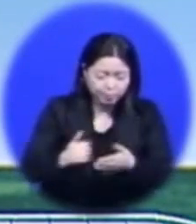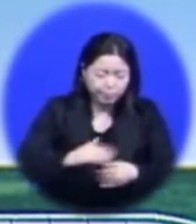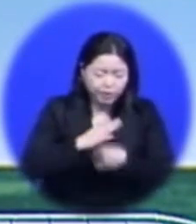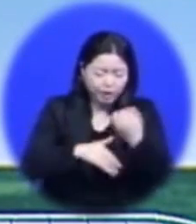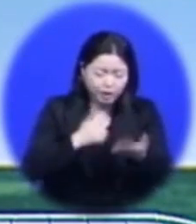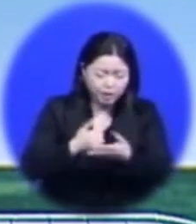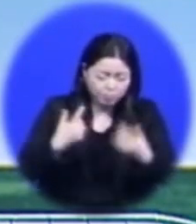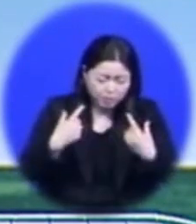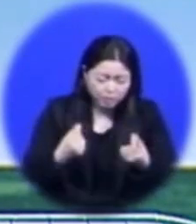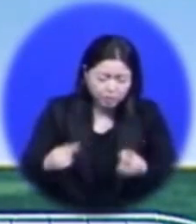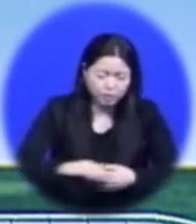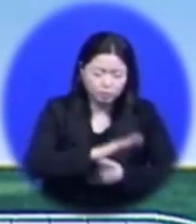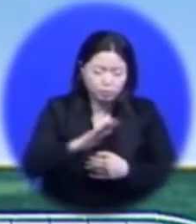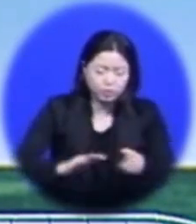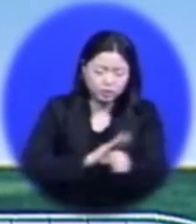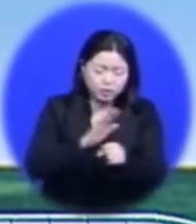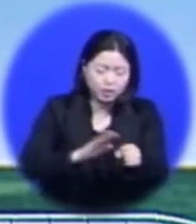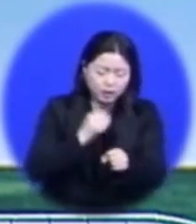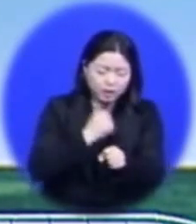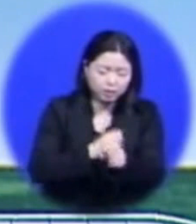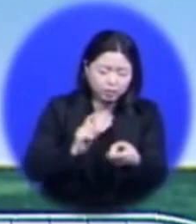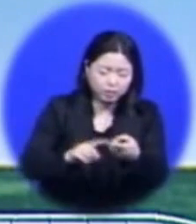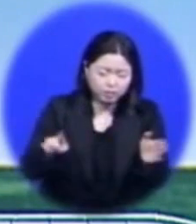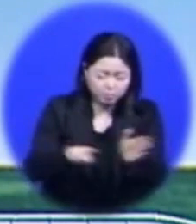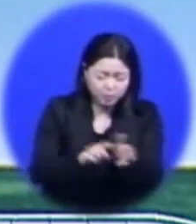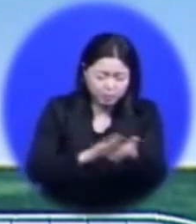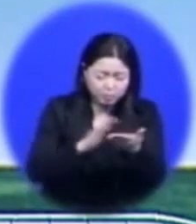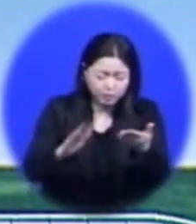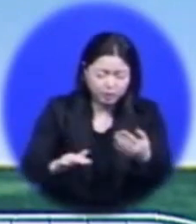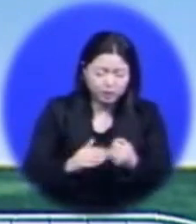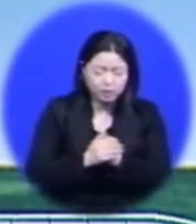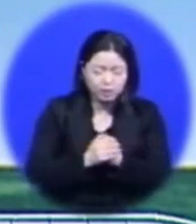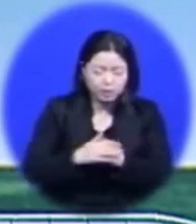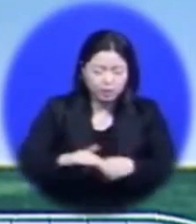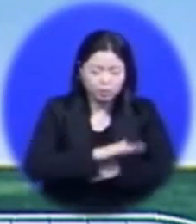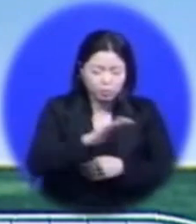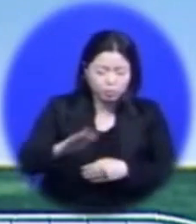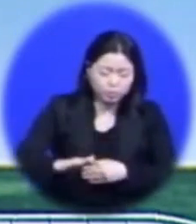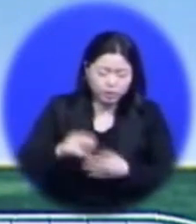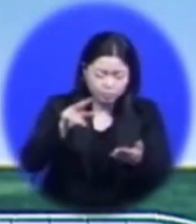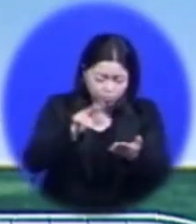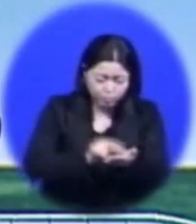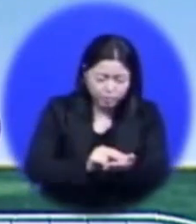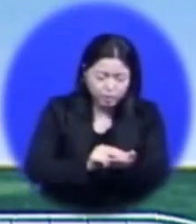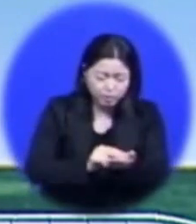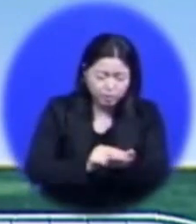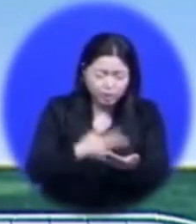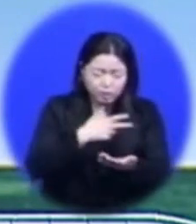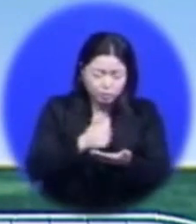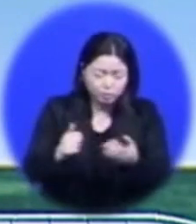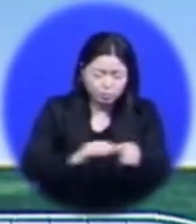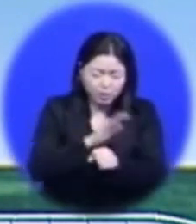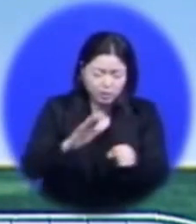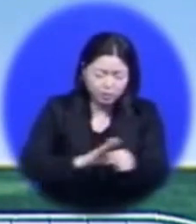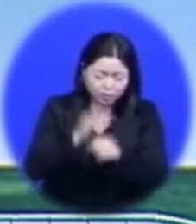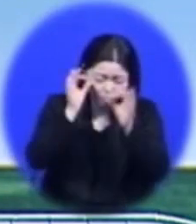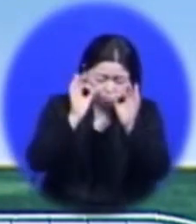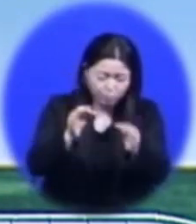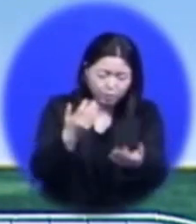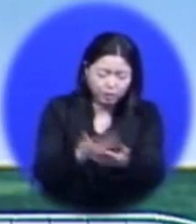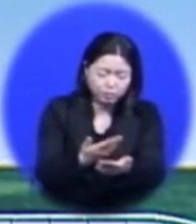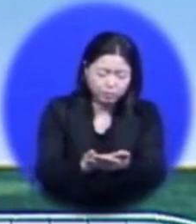하나님은 여전히 우리를 사랑하시는 것을 믿습니다. 우리의 문제를 주님의 사랑으로 보게